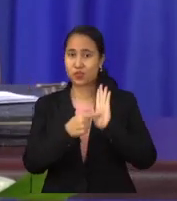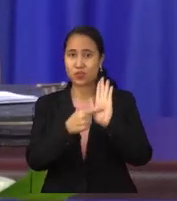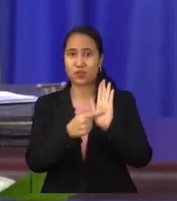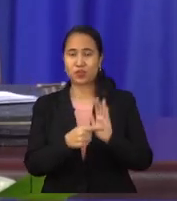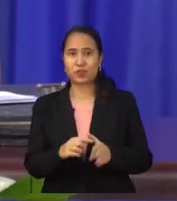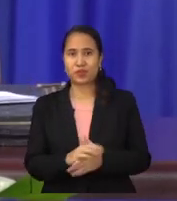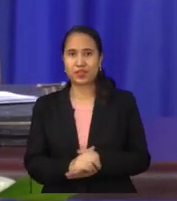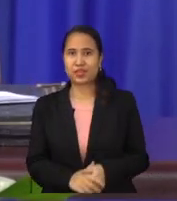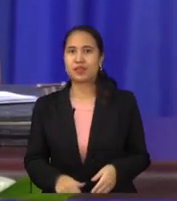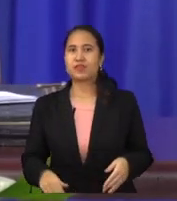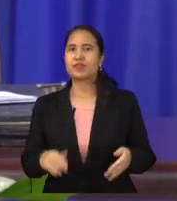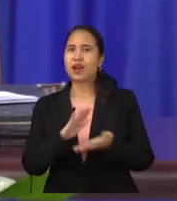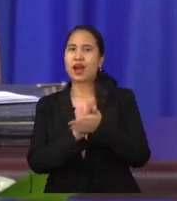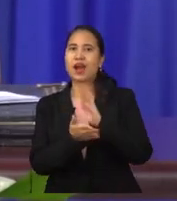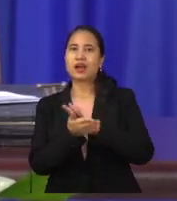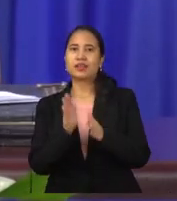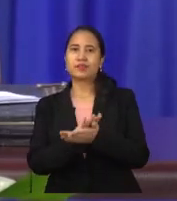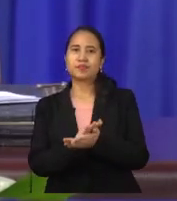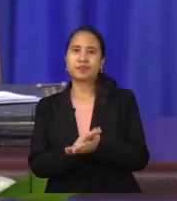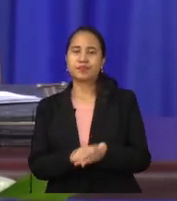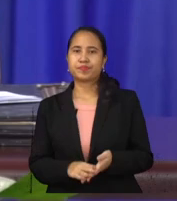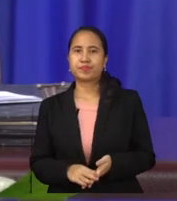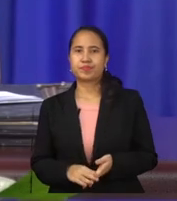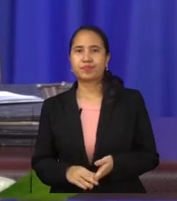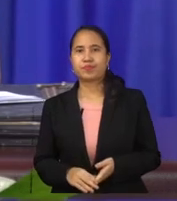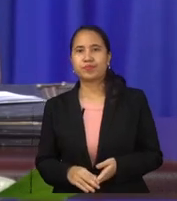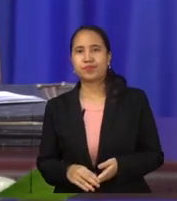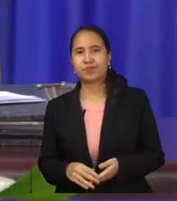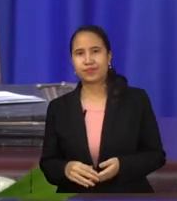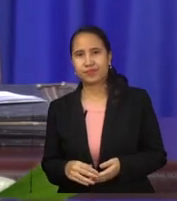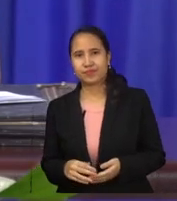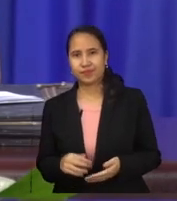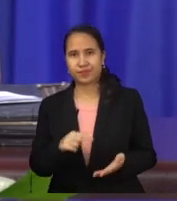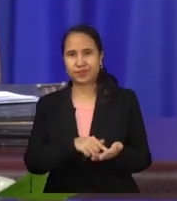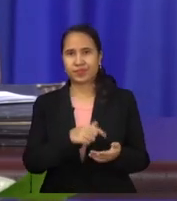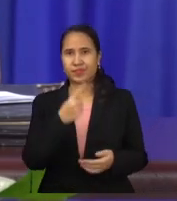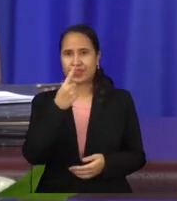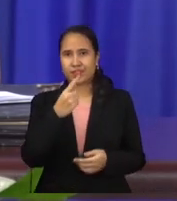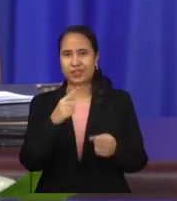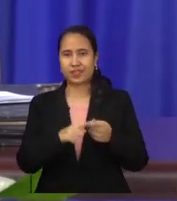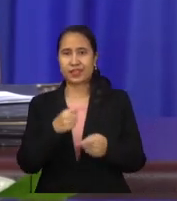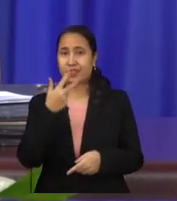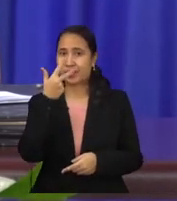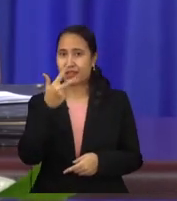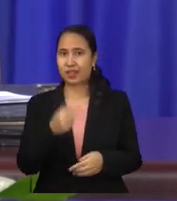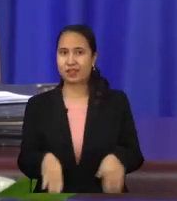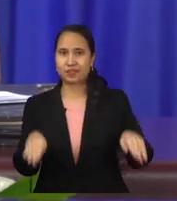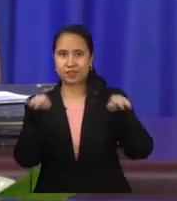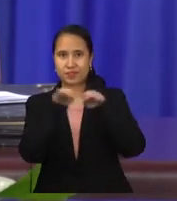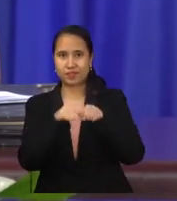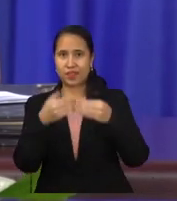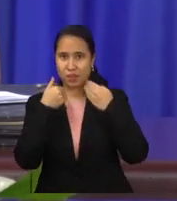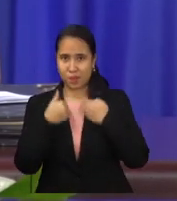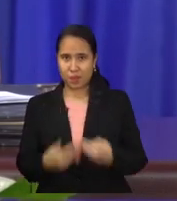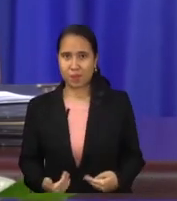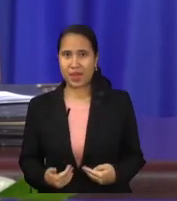zoals gewaarborgd is in artikel 8, lid 1 van het verdrag, ten nadele van de overlevende slachtoffers.